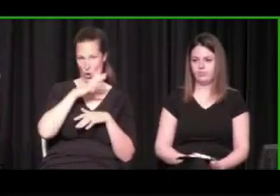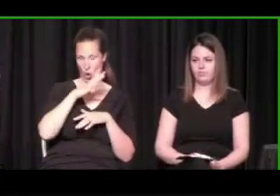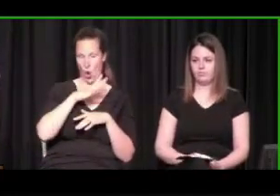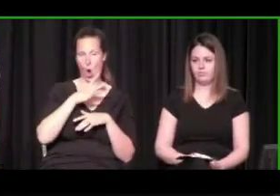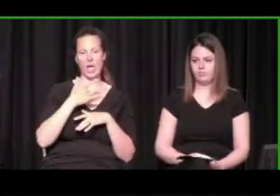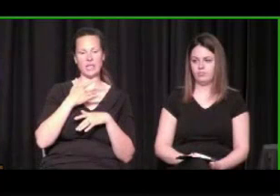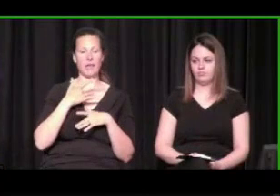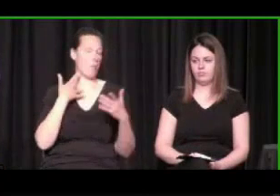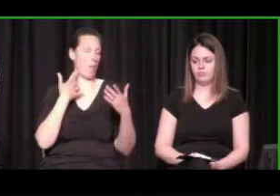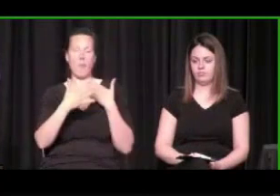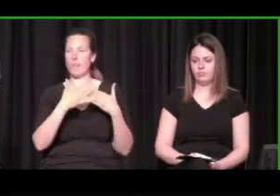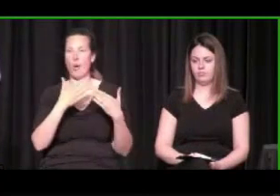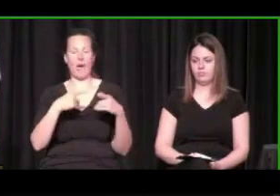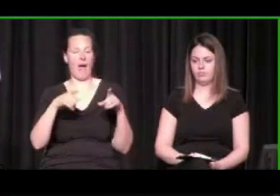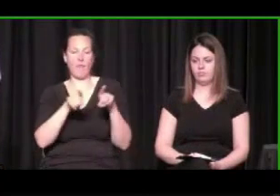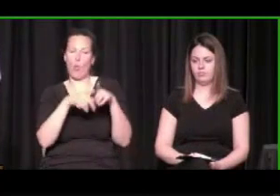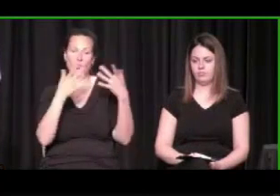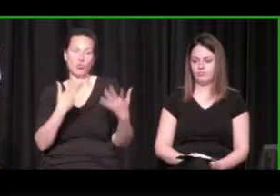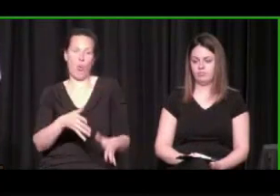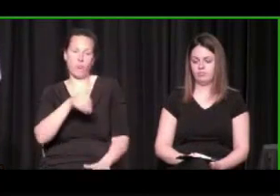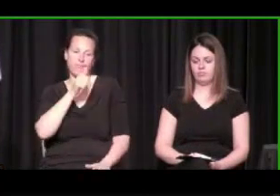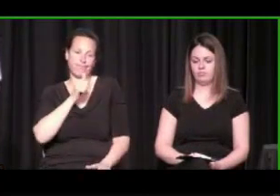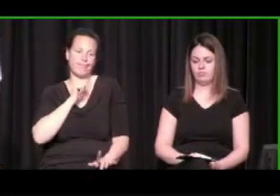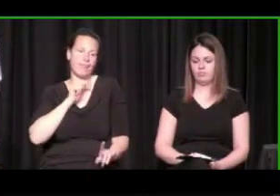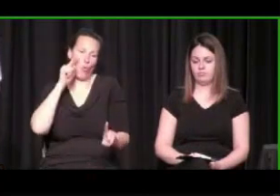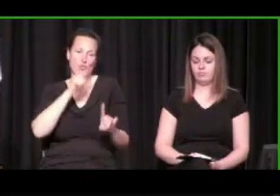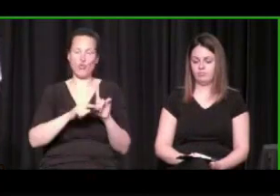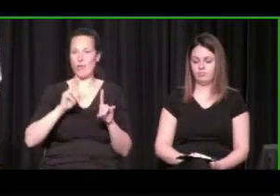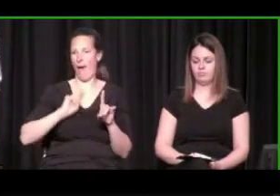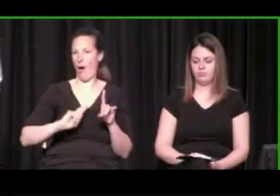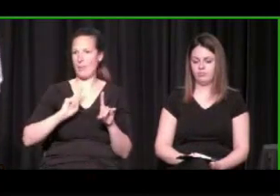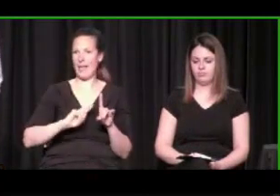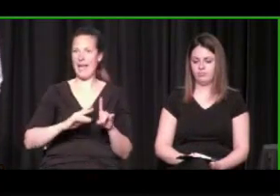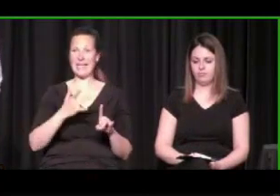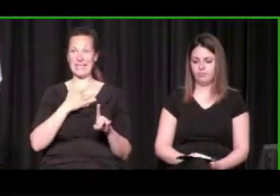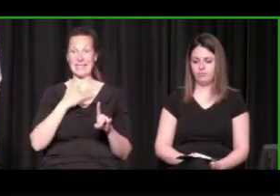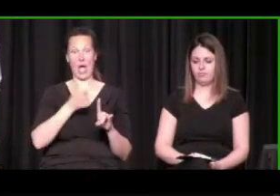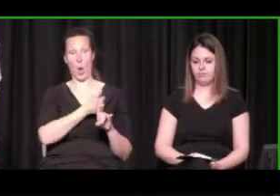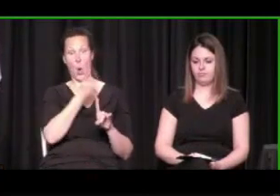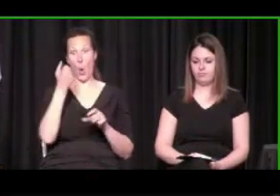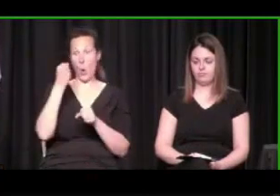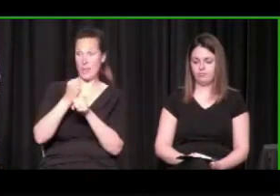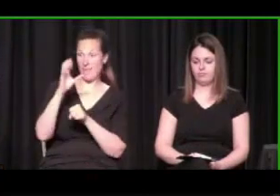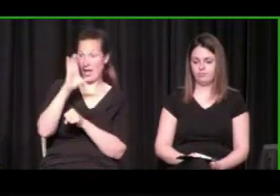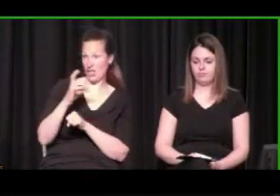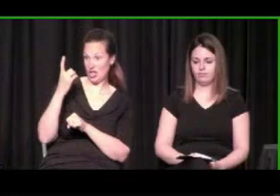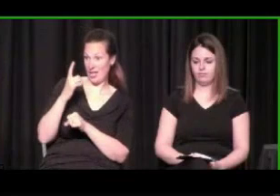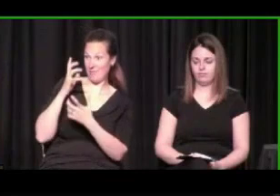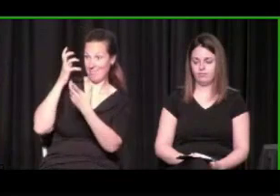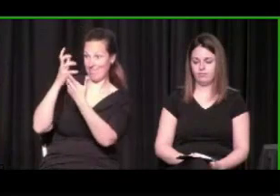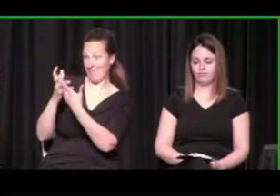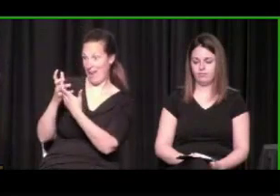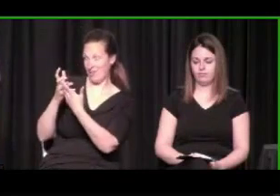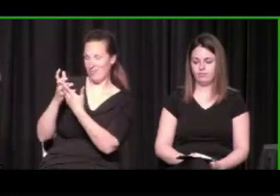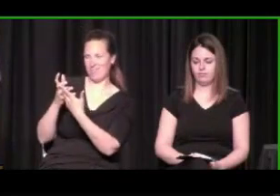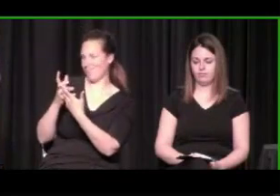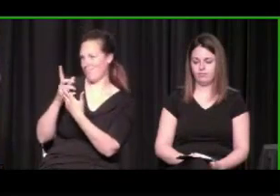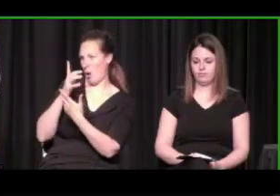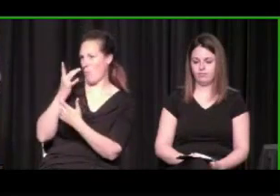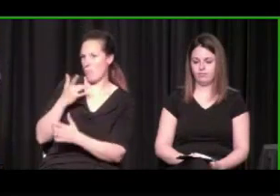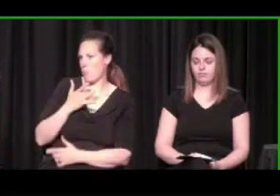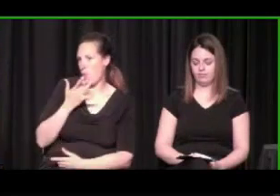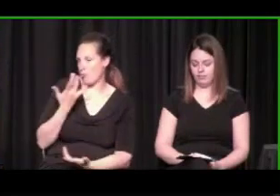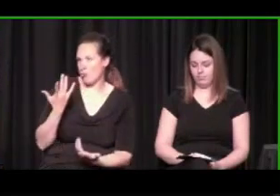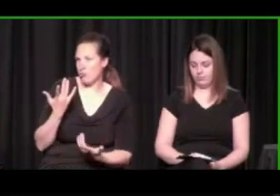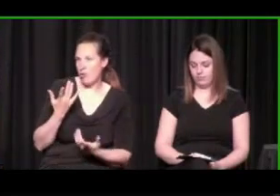est ainsi, et elles ne se perçoivent pas nécessairement capables d'aller vers un autre emploi. Donc, ce qui est souvent le cas, par